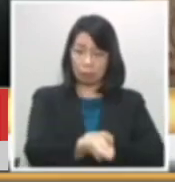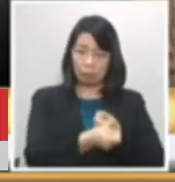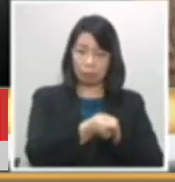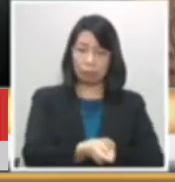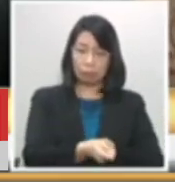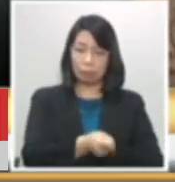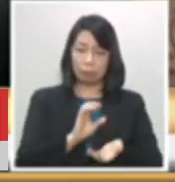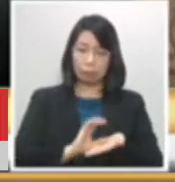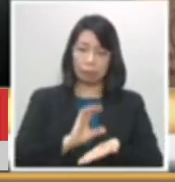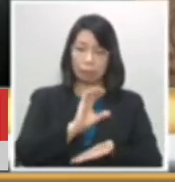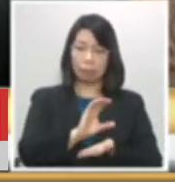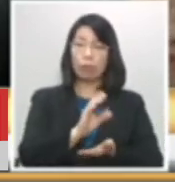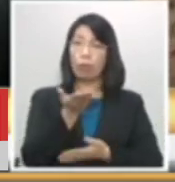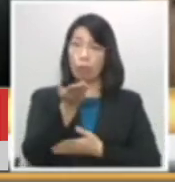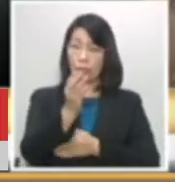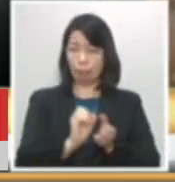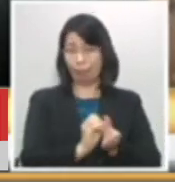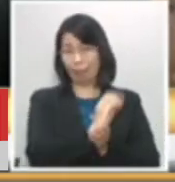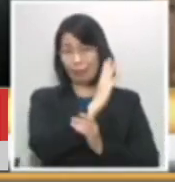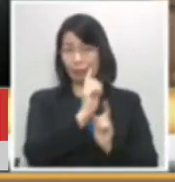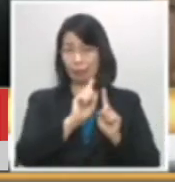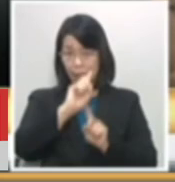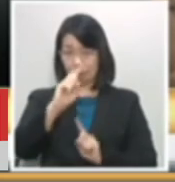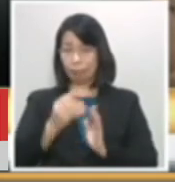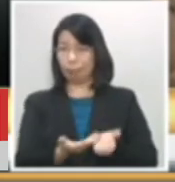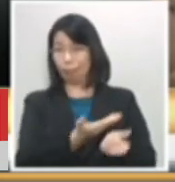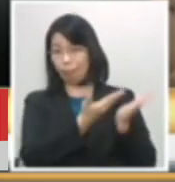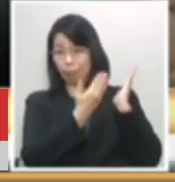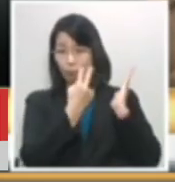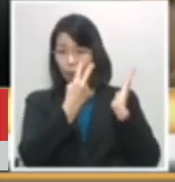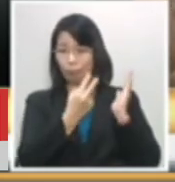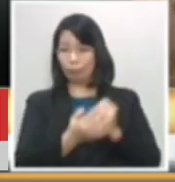ขออนุญาตขอสไลด์ที่1นะครับ